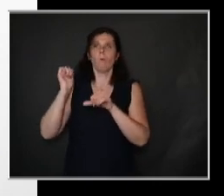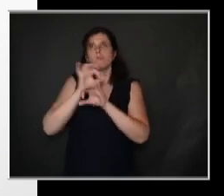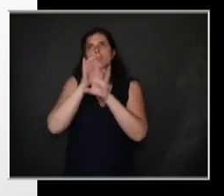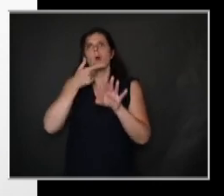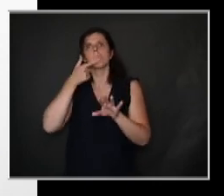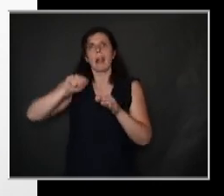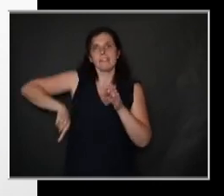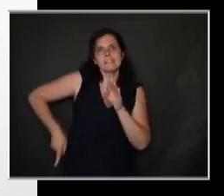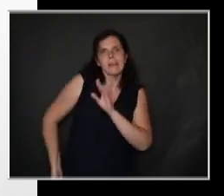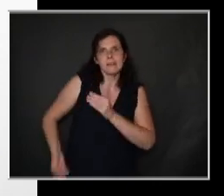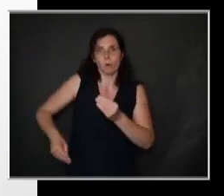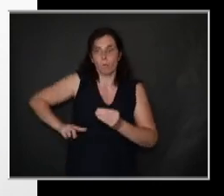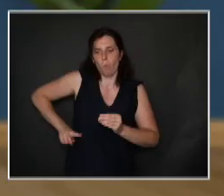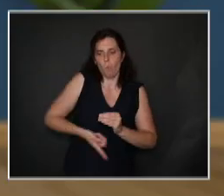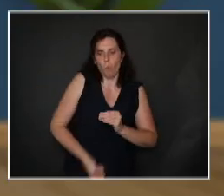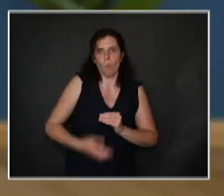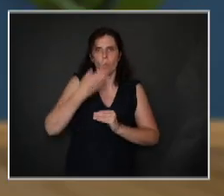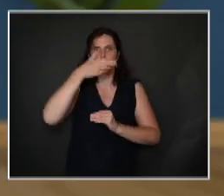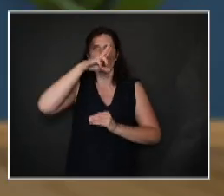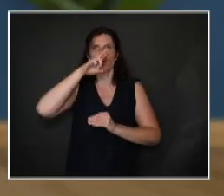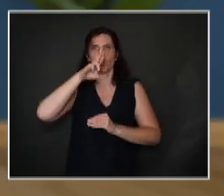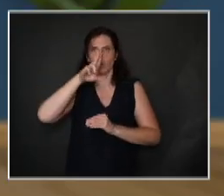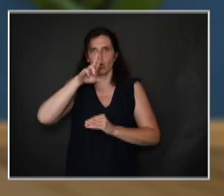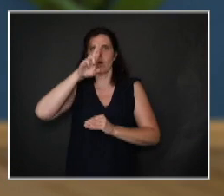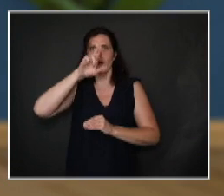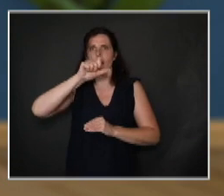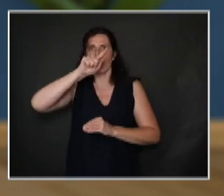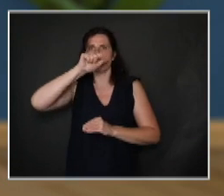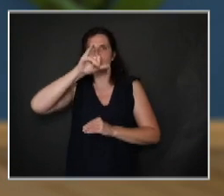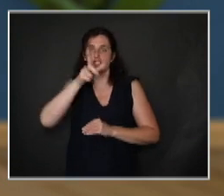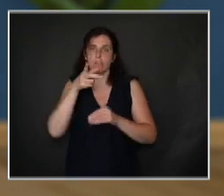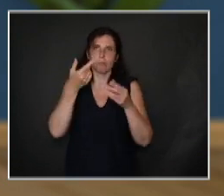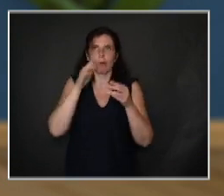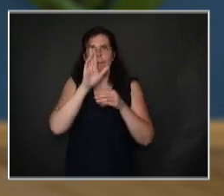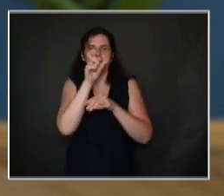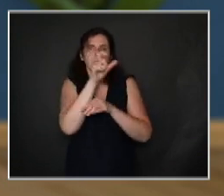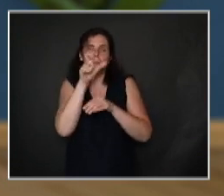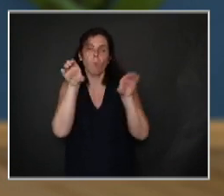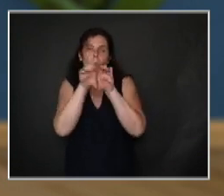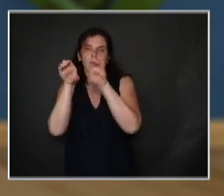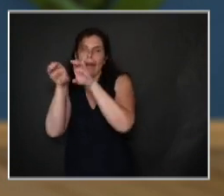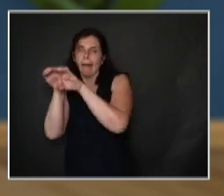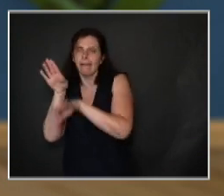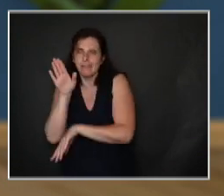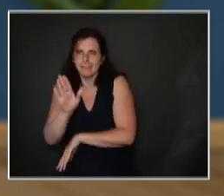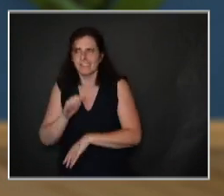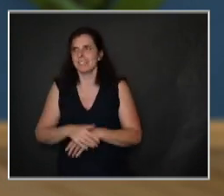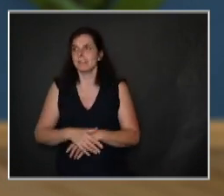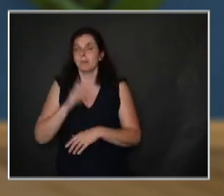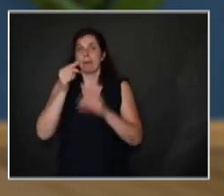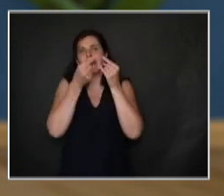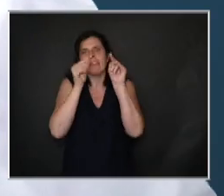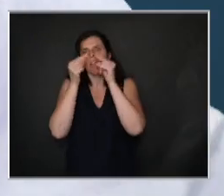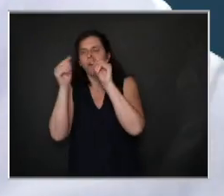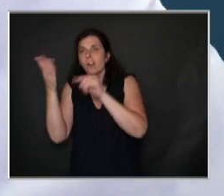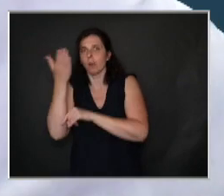la cruralgie, qui sont... des voisines, des cousines, des pathologies très voisines. Là, la différence, c'est que